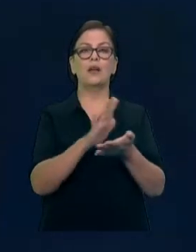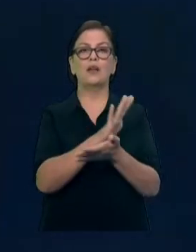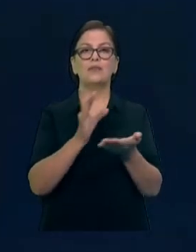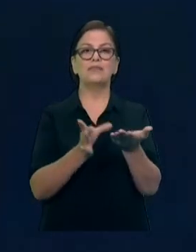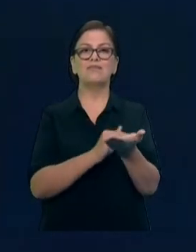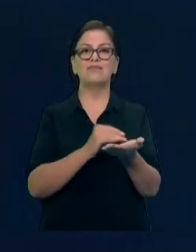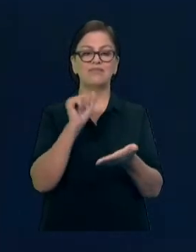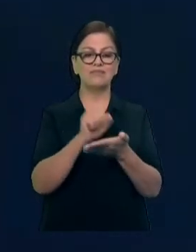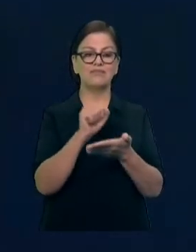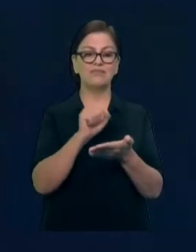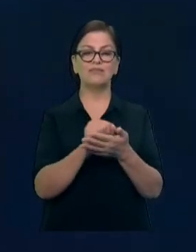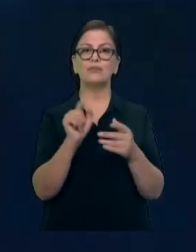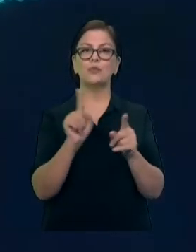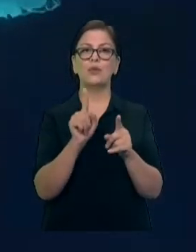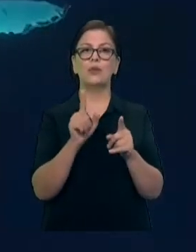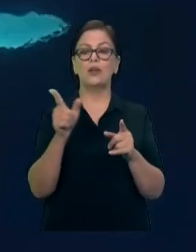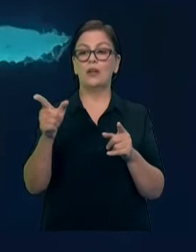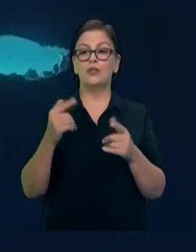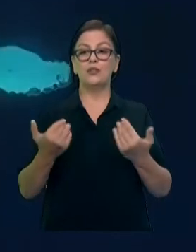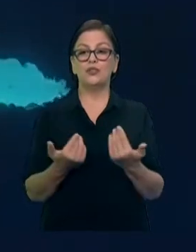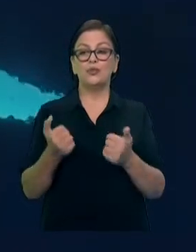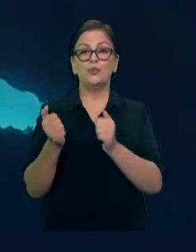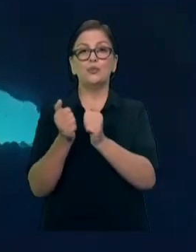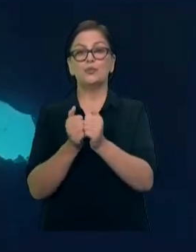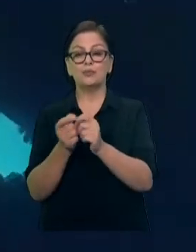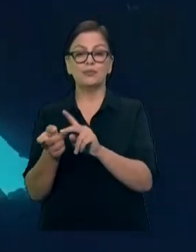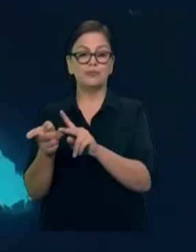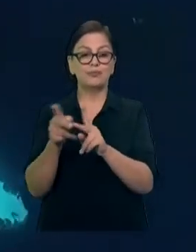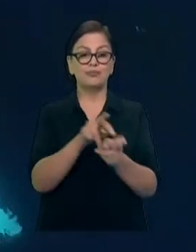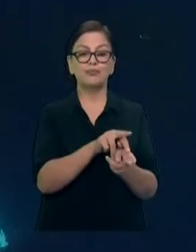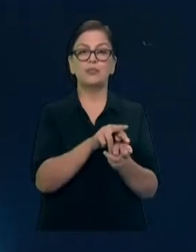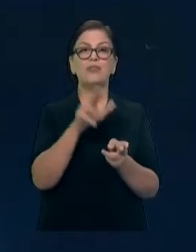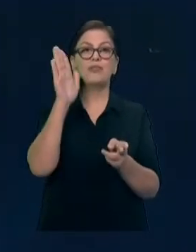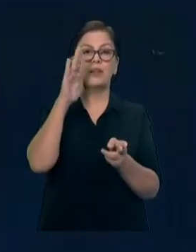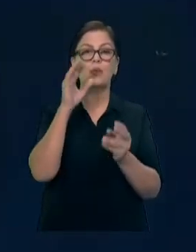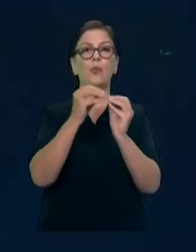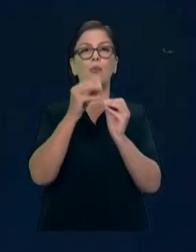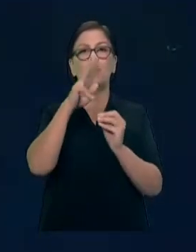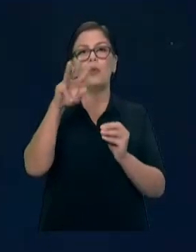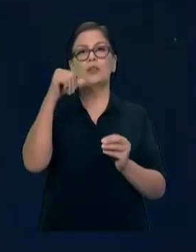quruda yaşayan canlıdan su balinasına keçid təxminən 10 milyon il ərzində baş verib.